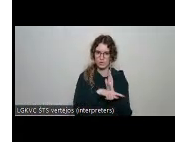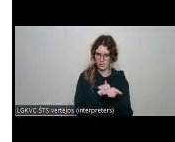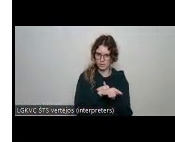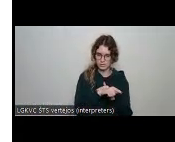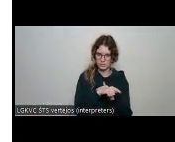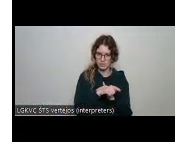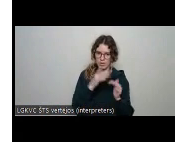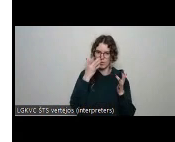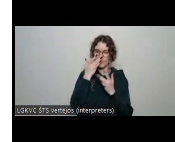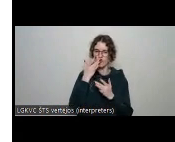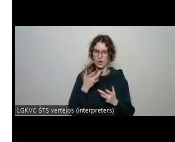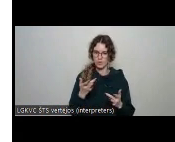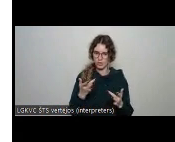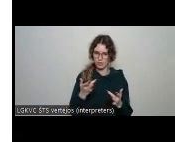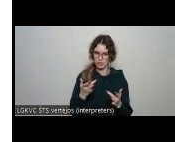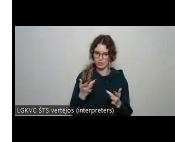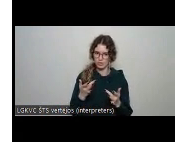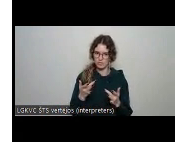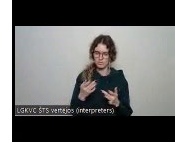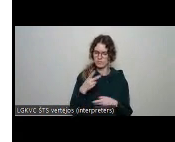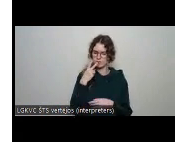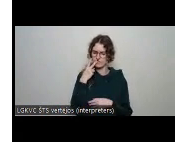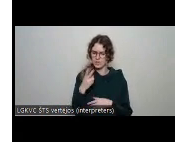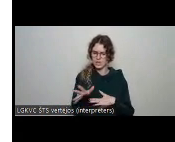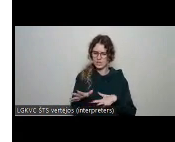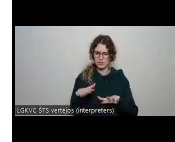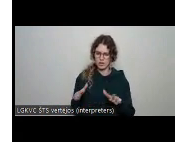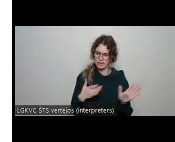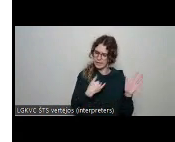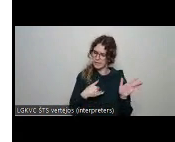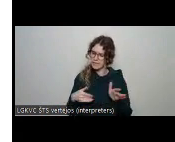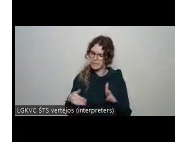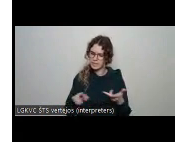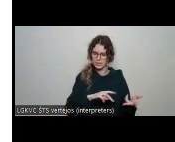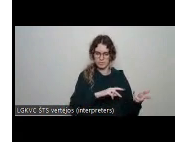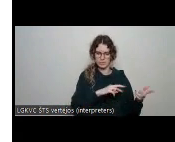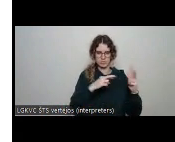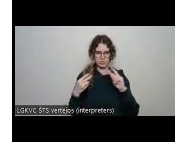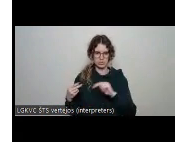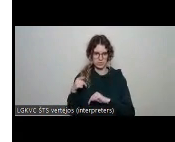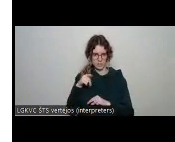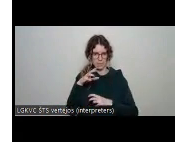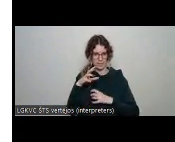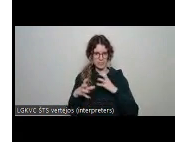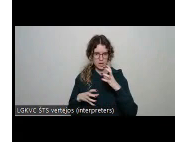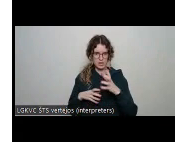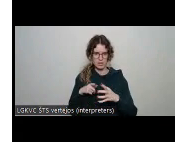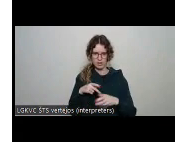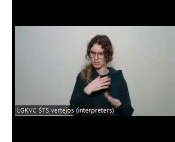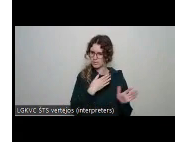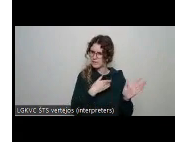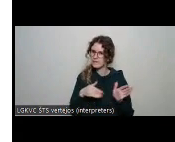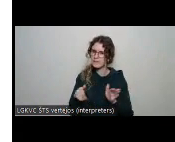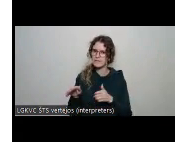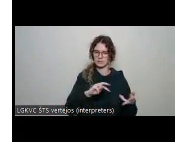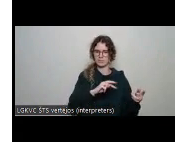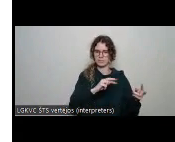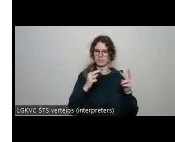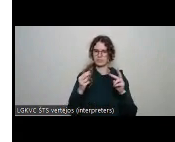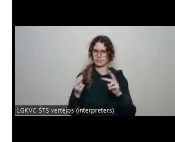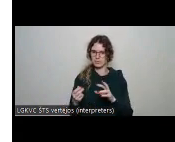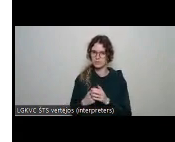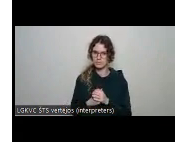atskleidžia nuolatos besikeičiančią situaciją, pasaulį, kuris nuolatos keičiasi. Ir mes turime užtikrinti, kad turinys,